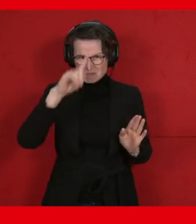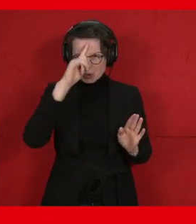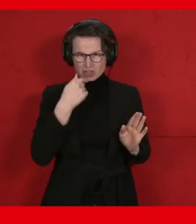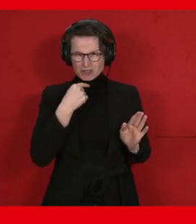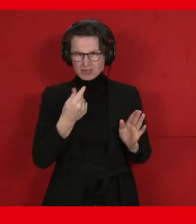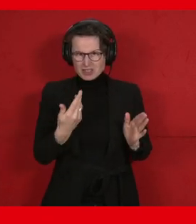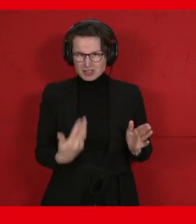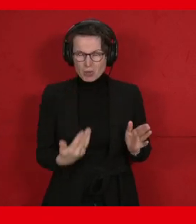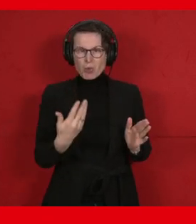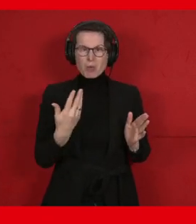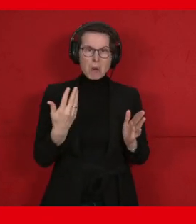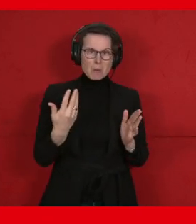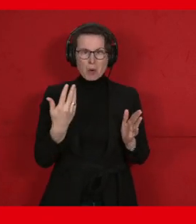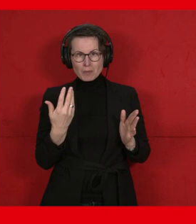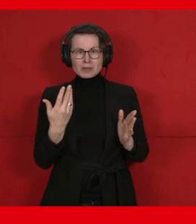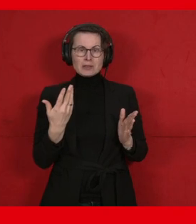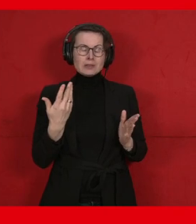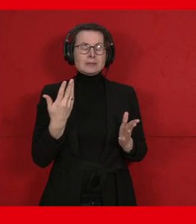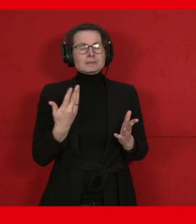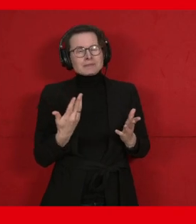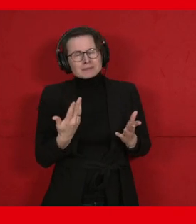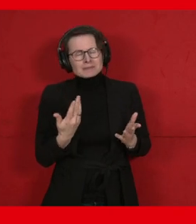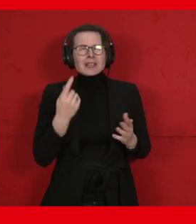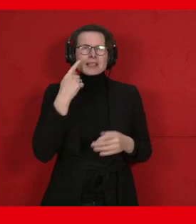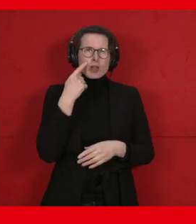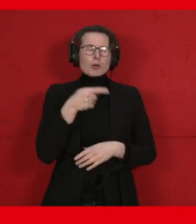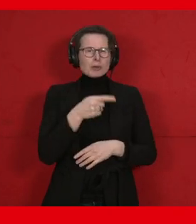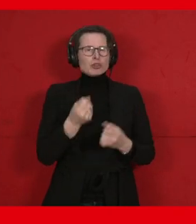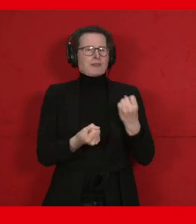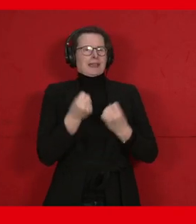machen? Das wäre wahrscheinlich eher schwierig